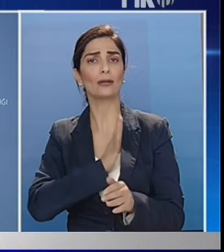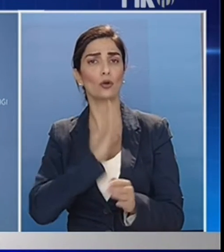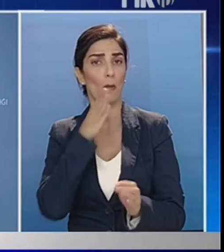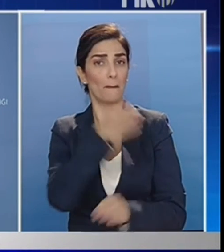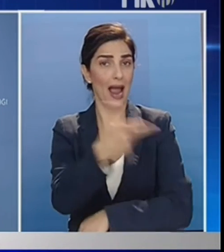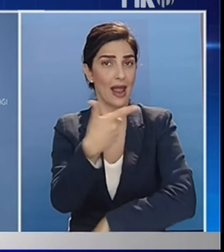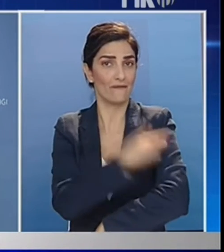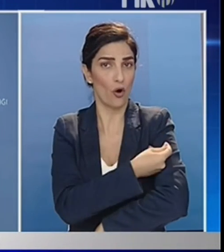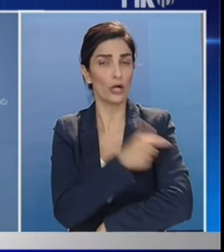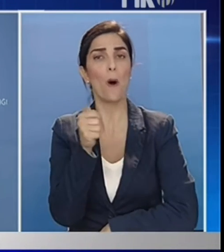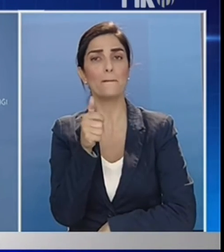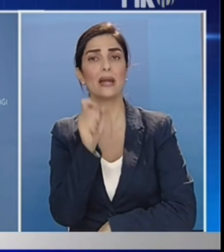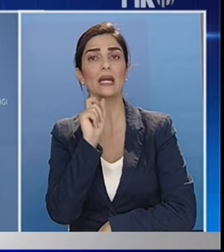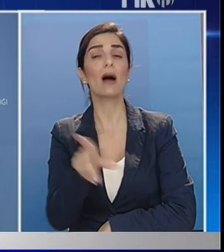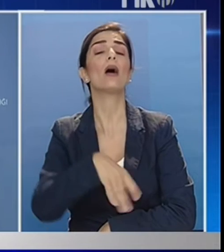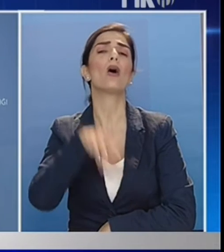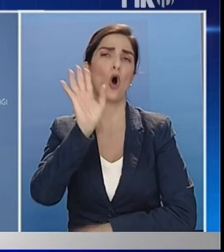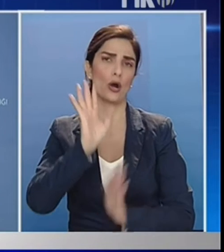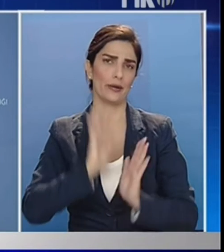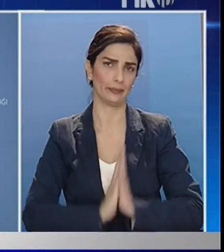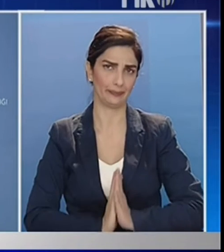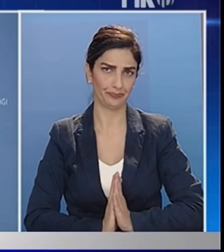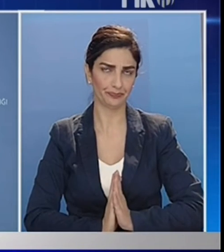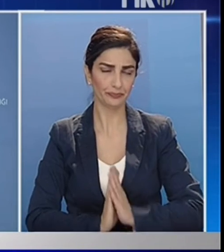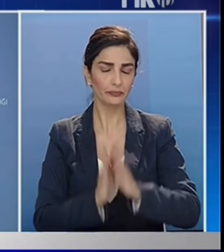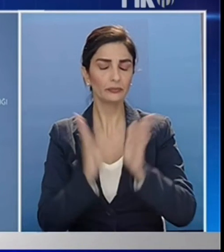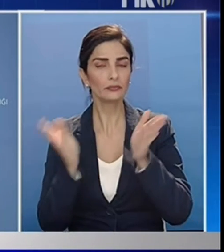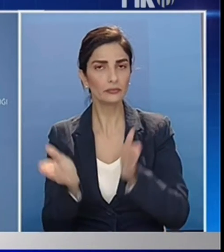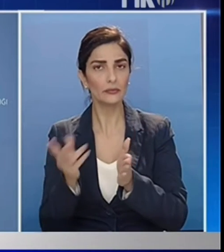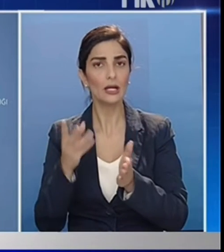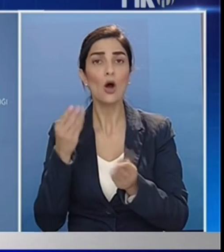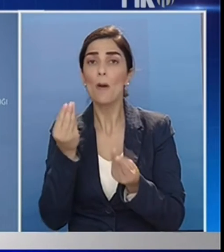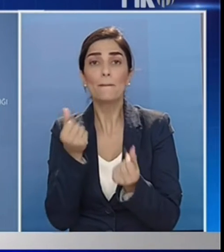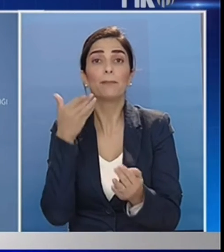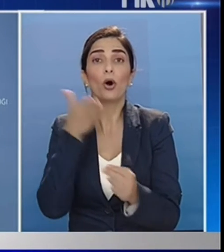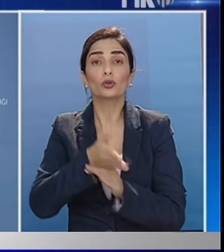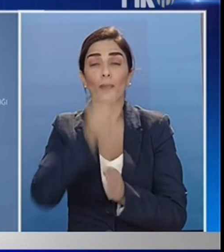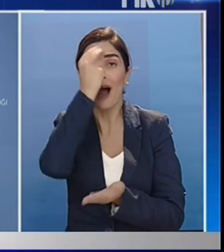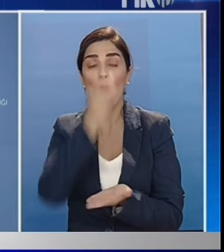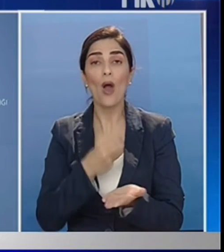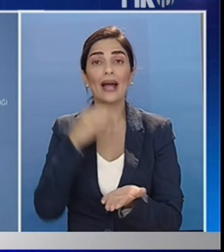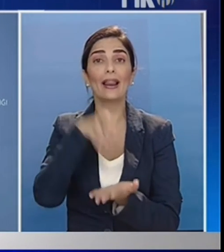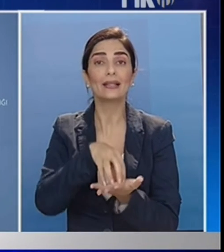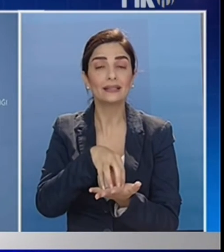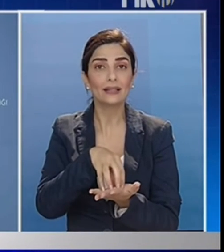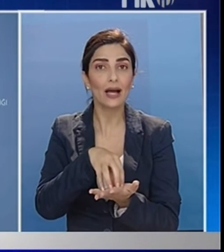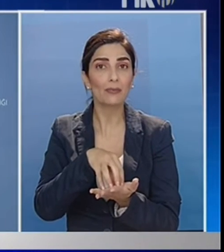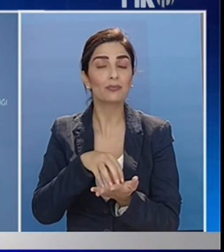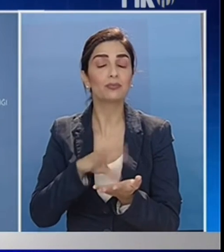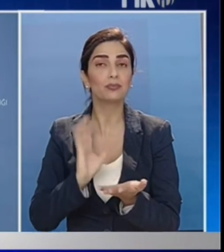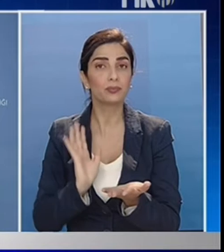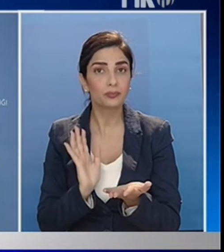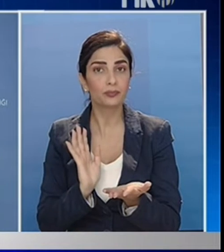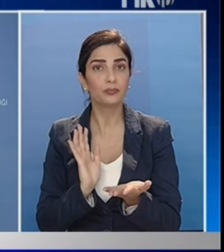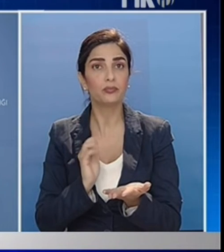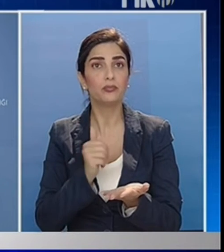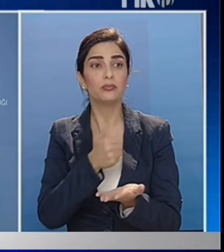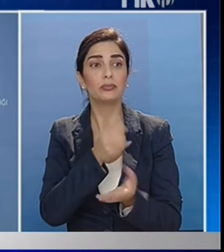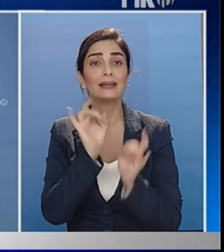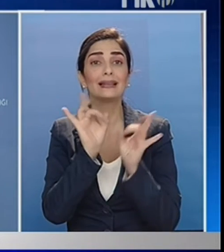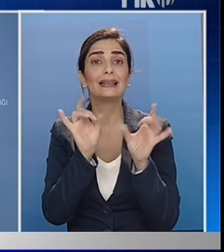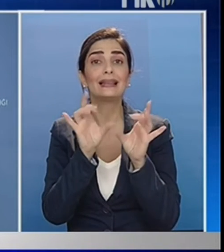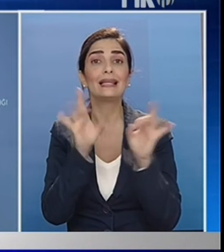μηνύματος. Ο εκκλησιασμός και άλλες μορφές θρησκευτικής λατρείας σε θρησκευτικούς χώρους θα τελούνται χωρίς